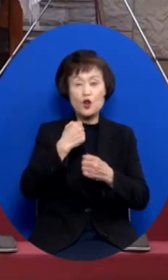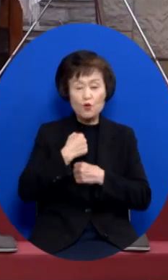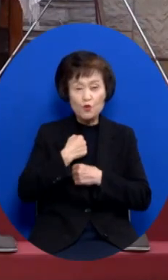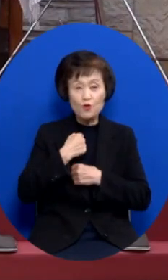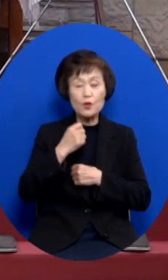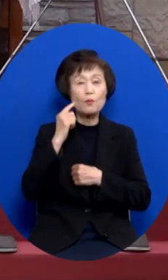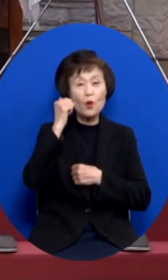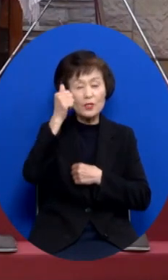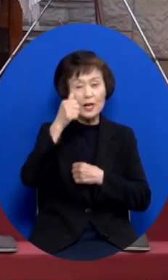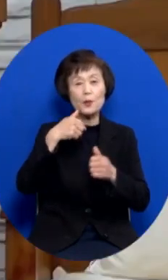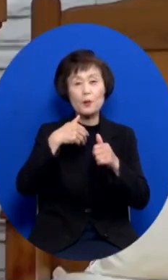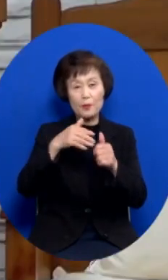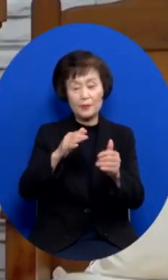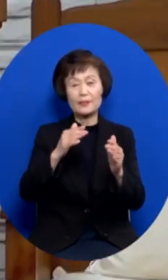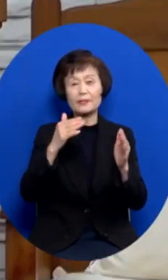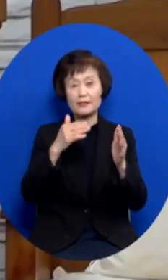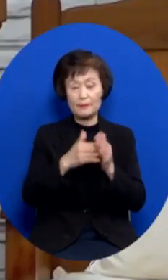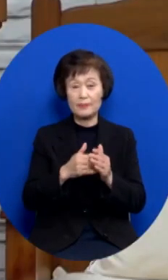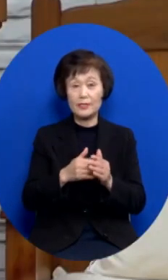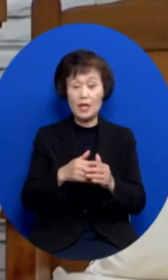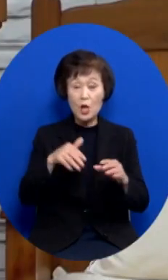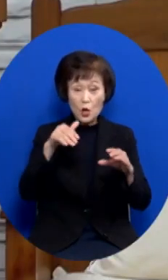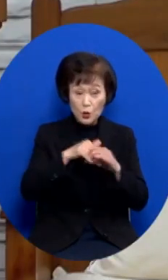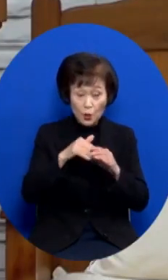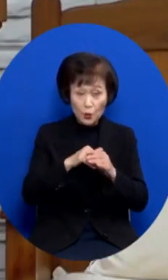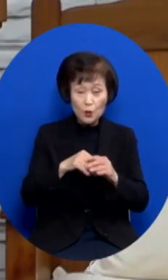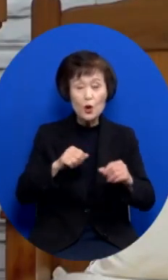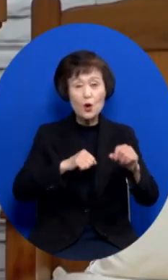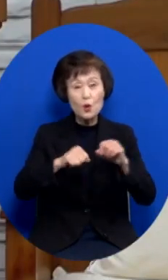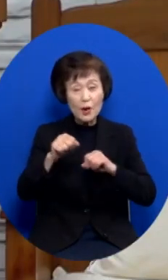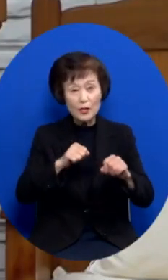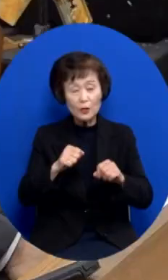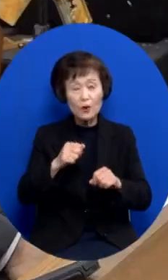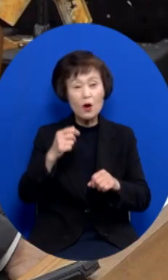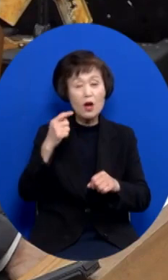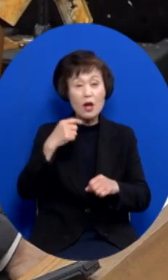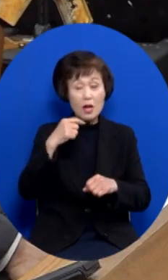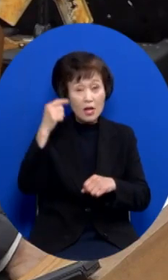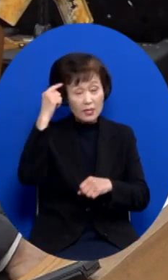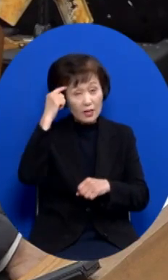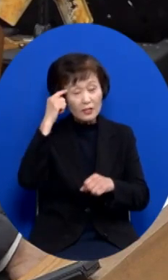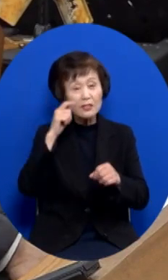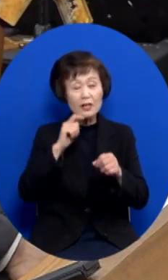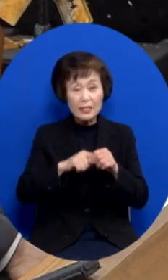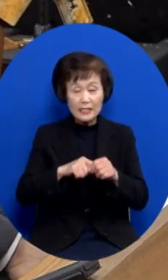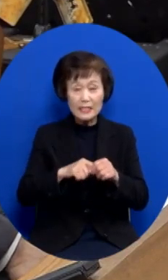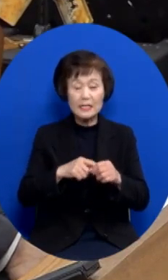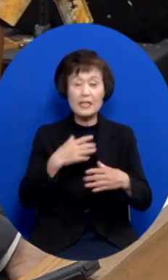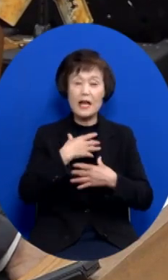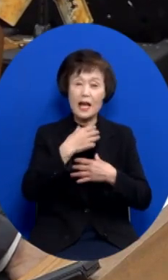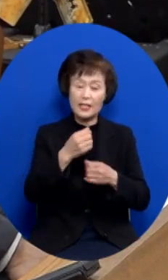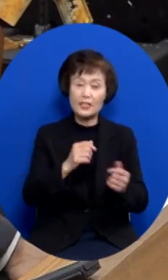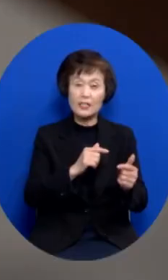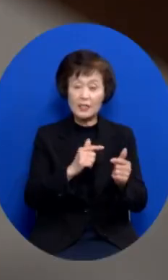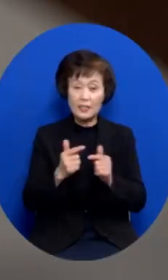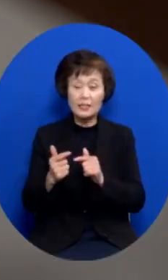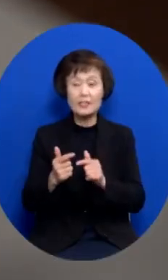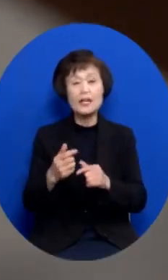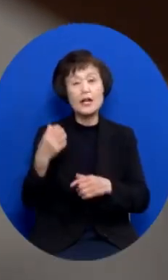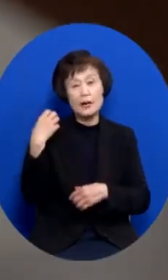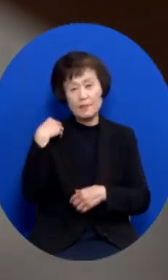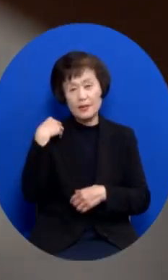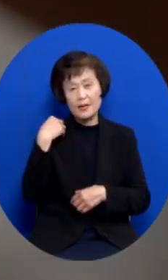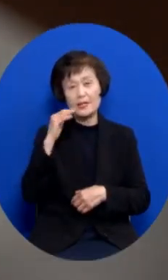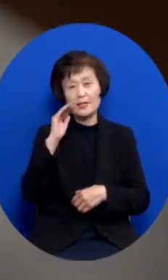이충만 목사는 장병들의 종교 활동, 정서적인 안정과 사기 진작을 위한 사명을 감당하게